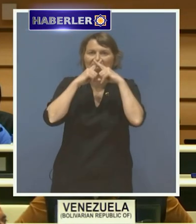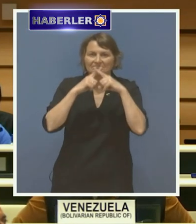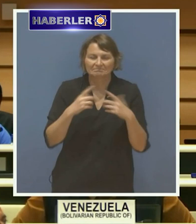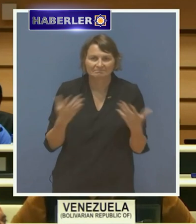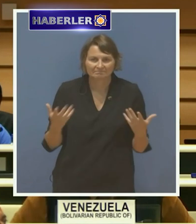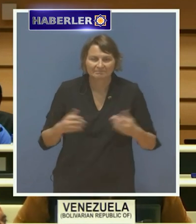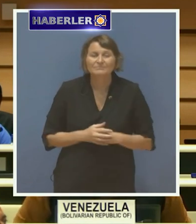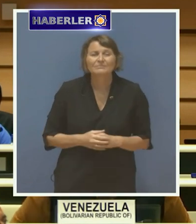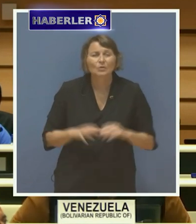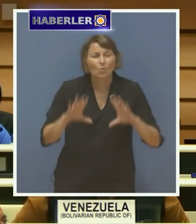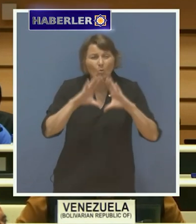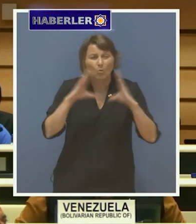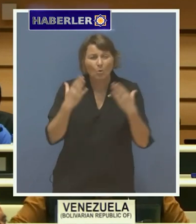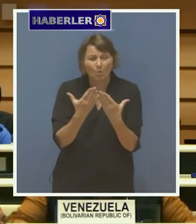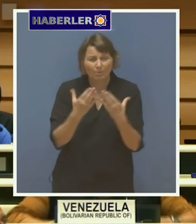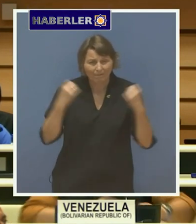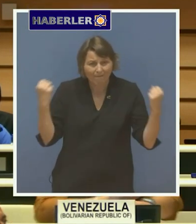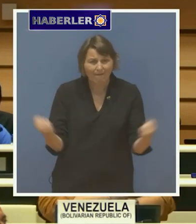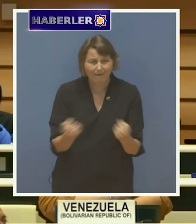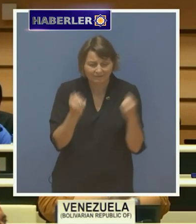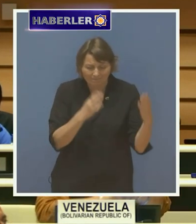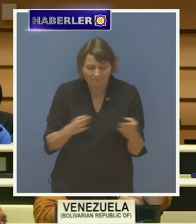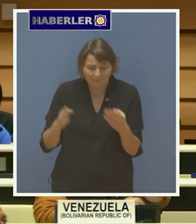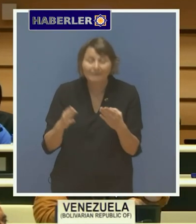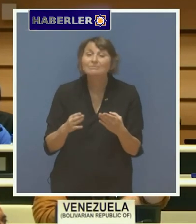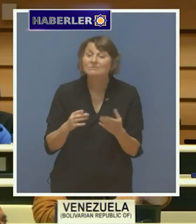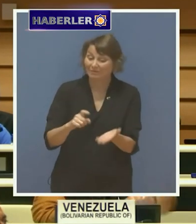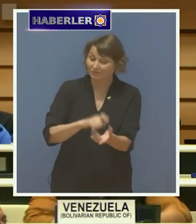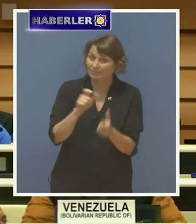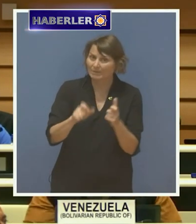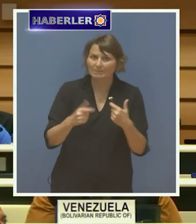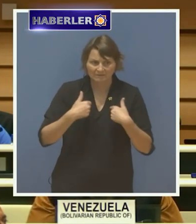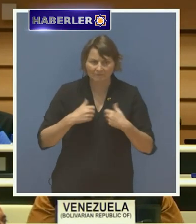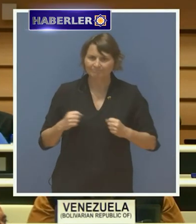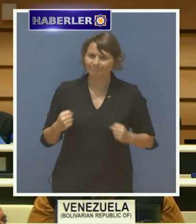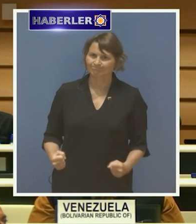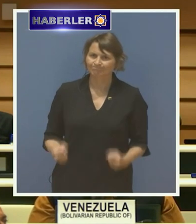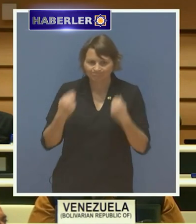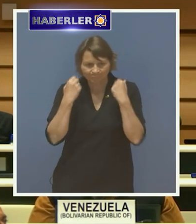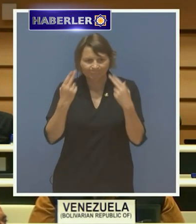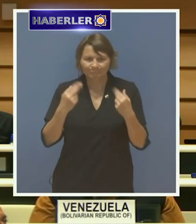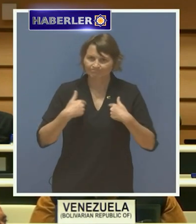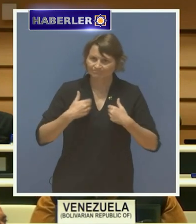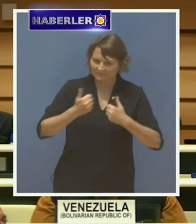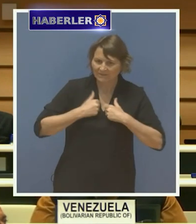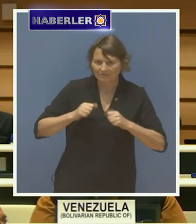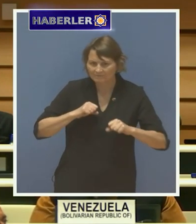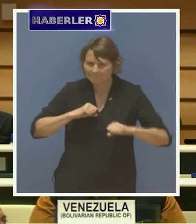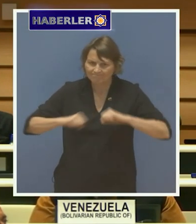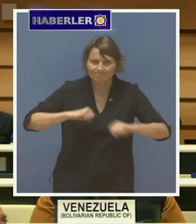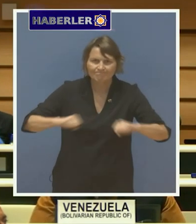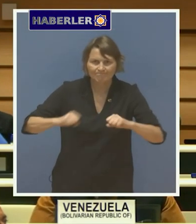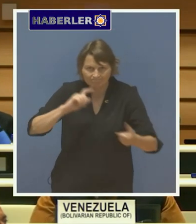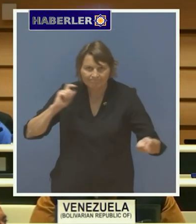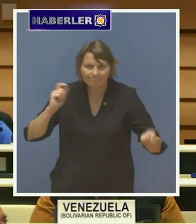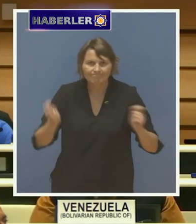lehçesinin gelişimini desteklemek için özel prosedürler uygulamasını istiyoruz. Yerli halkların hala var olan dillerinin